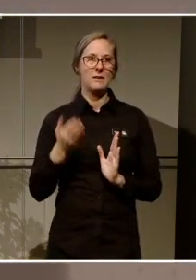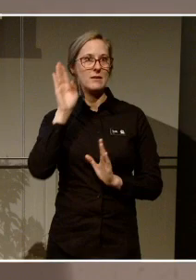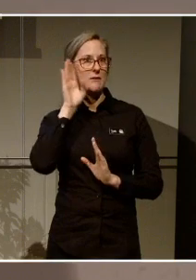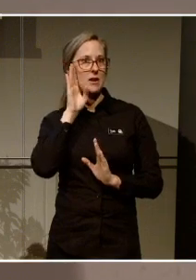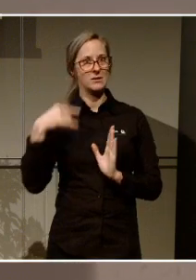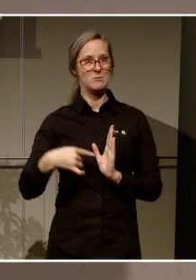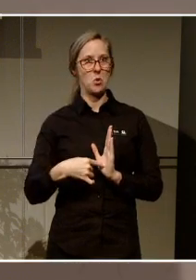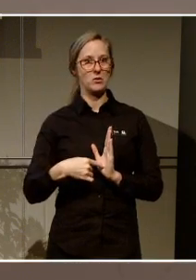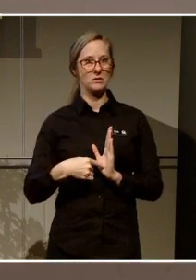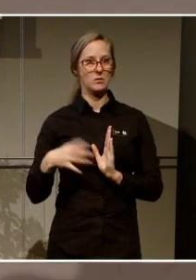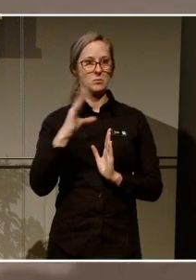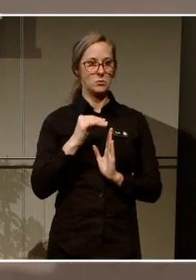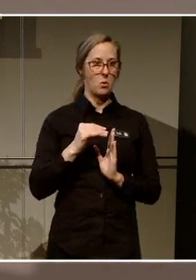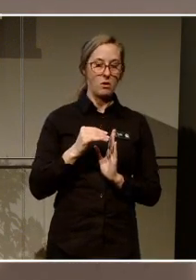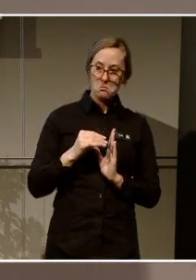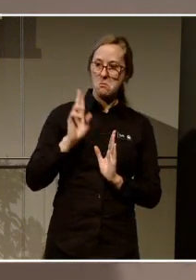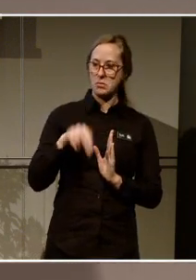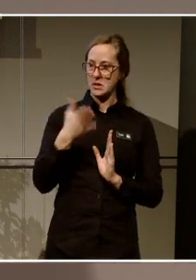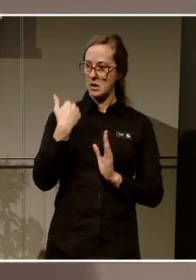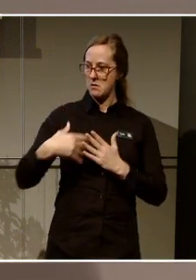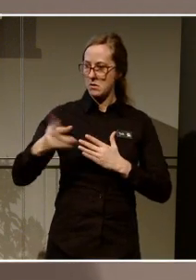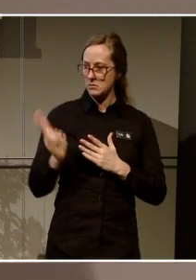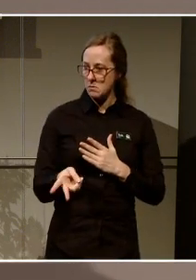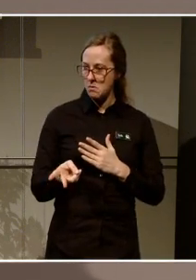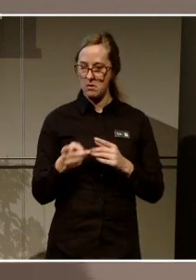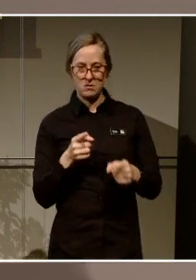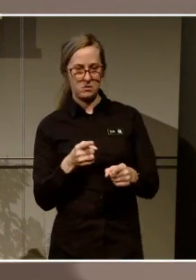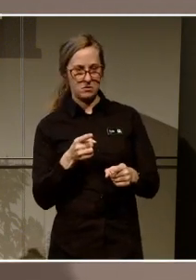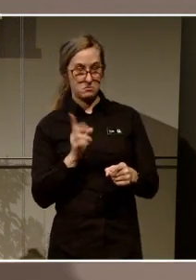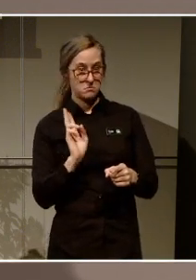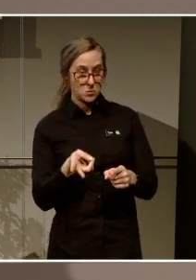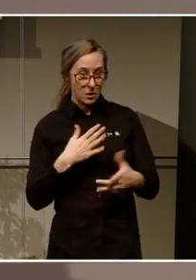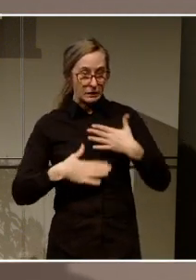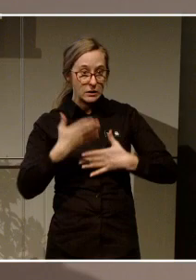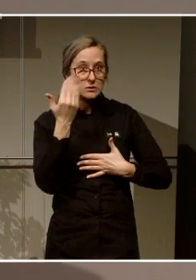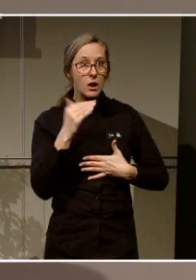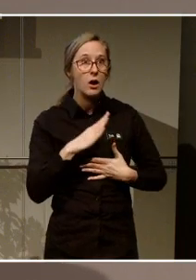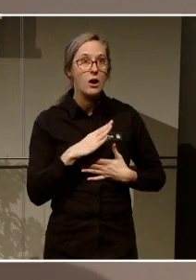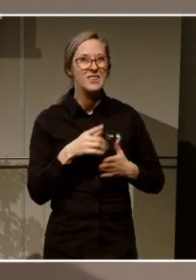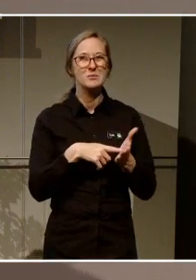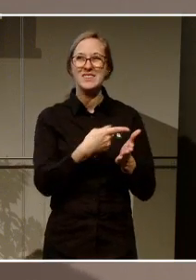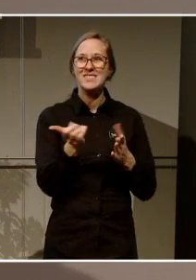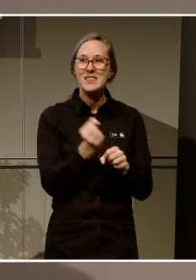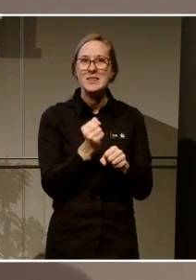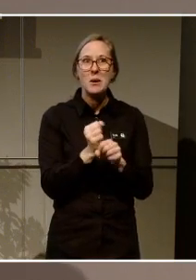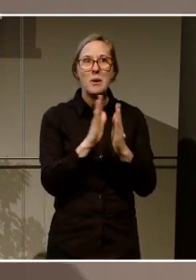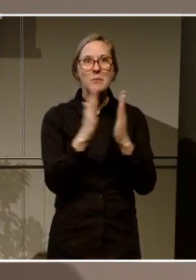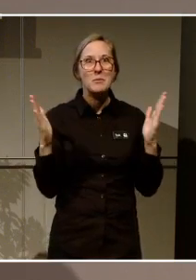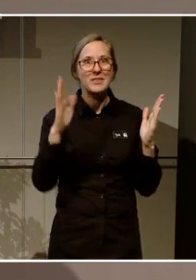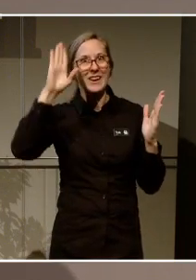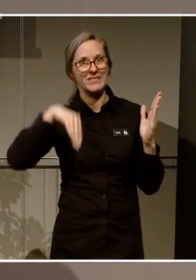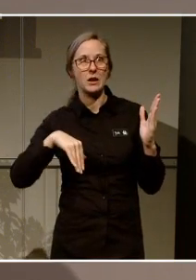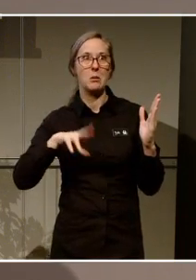kan man göra. Oj, man kan ha de där intressena. Inte minst alla ni som jobbar på bibliotek vet ju